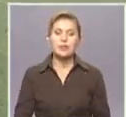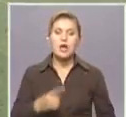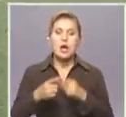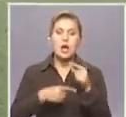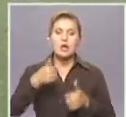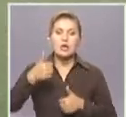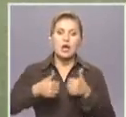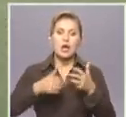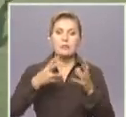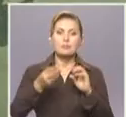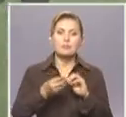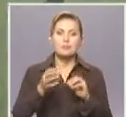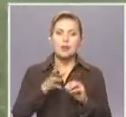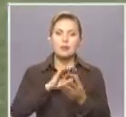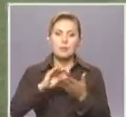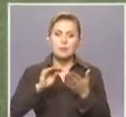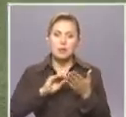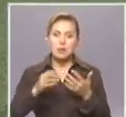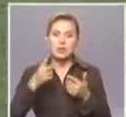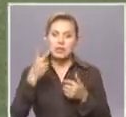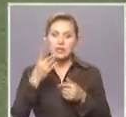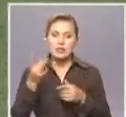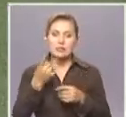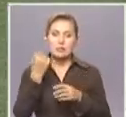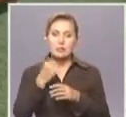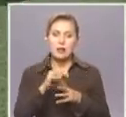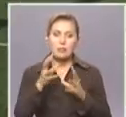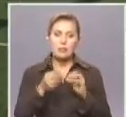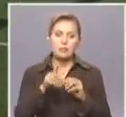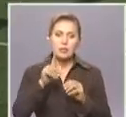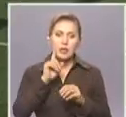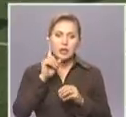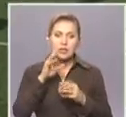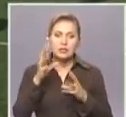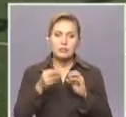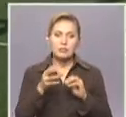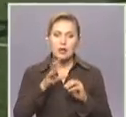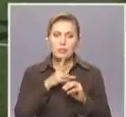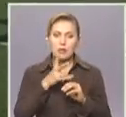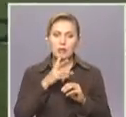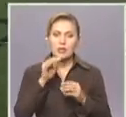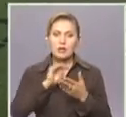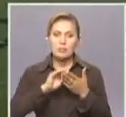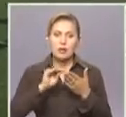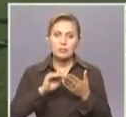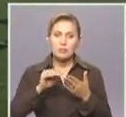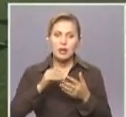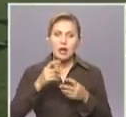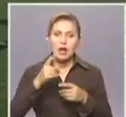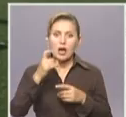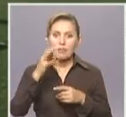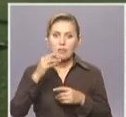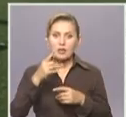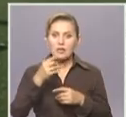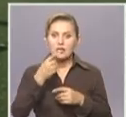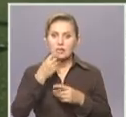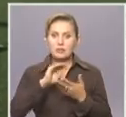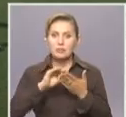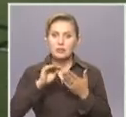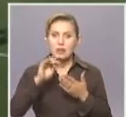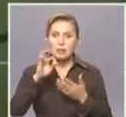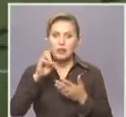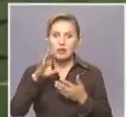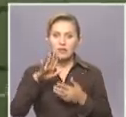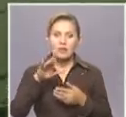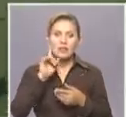жарыста қылғалам шеберлері екінші рет жеңіске жетті. Әсіресе жасындай жарқылдап екі голдың авторы атанған хабар агенттігінің тілшісі Еркежан